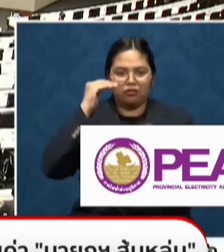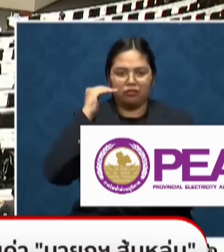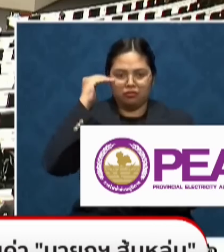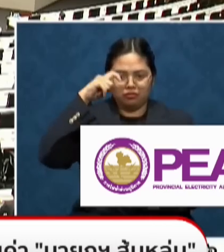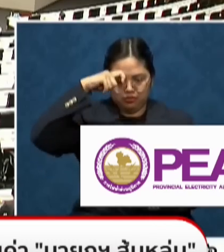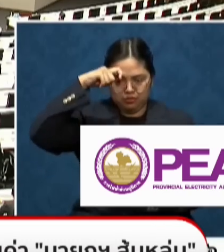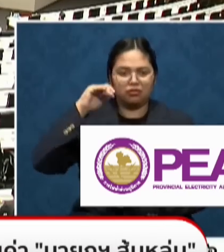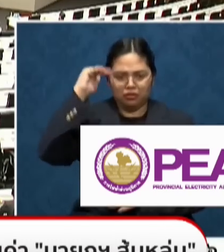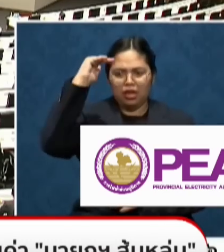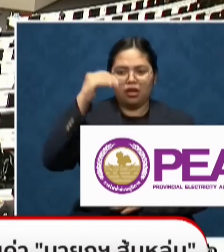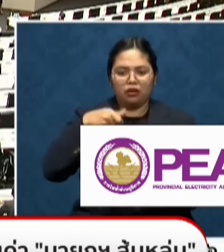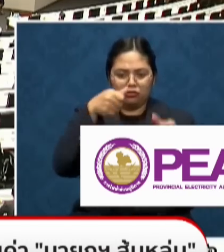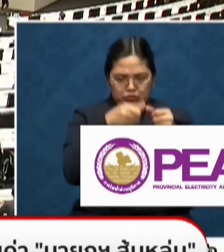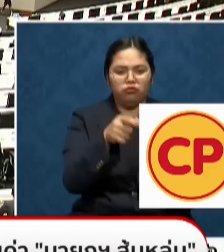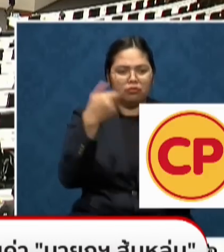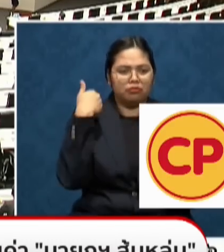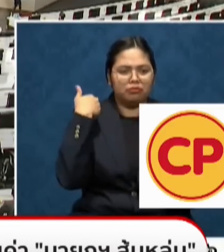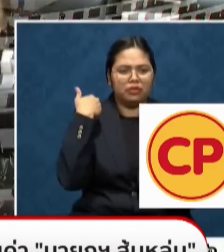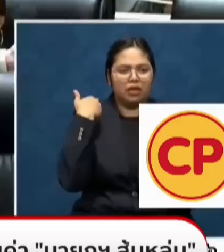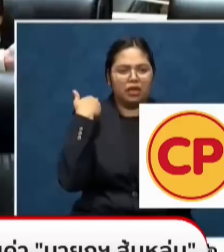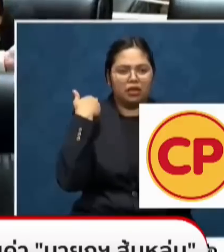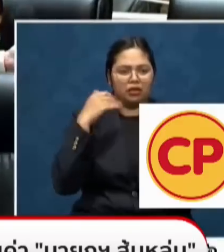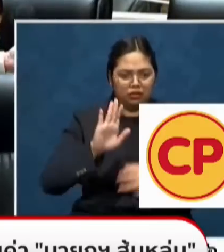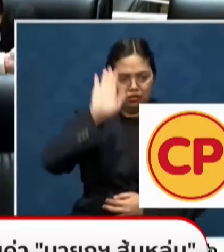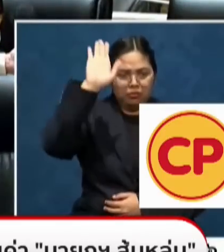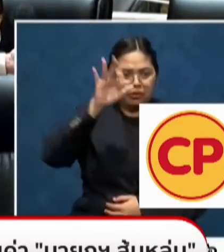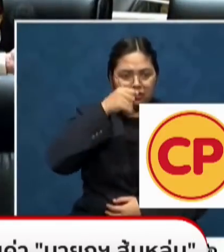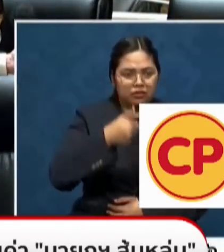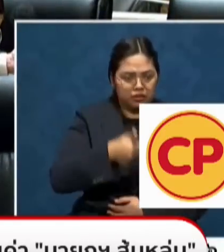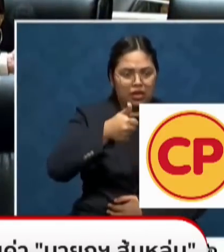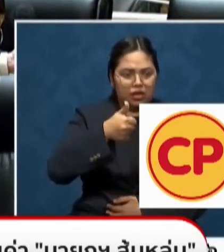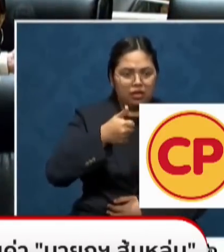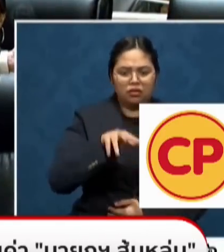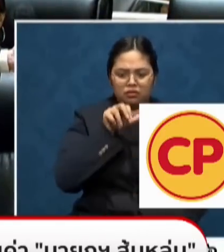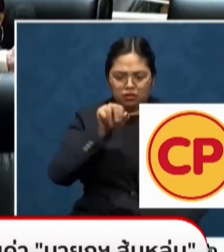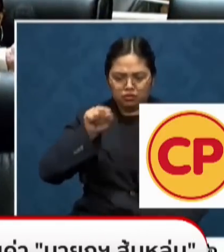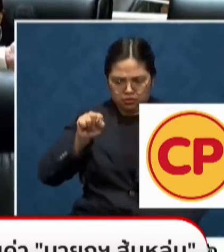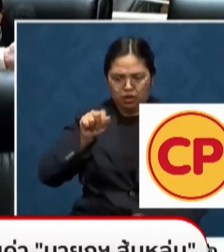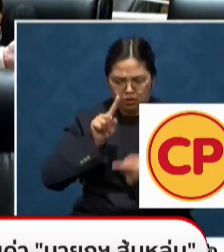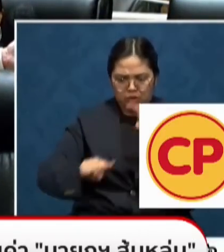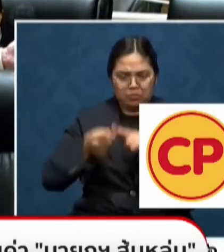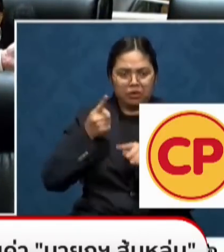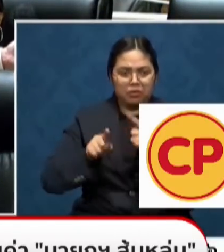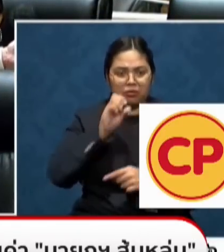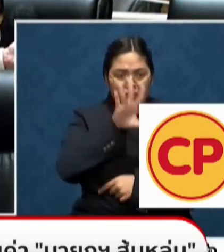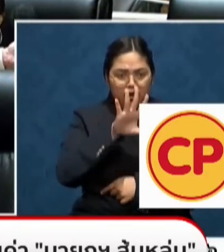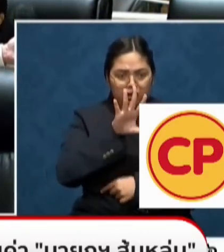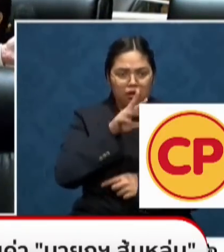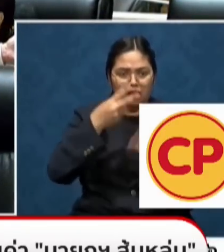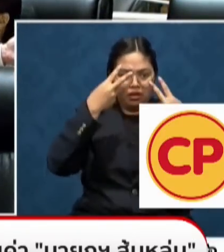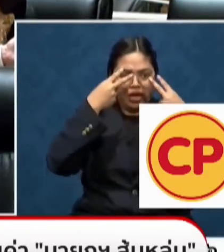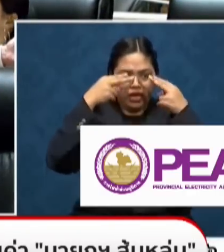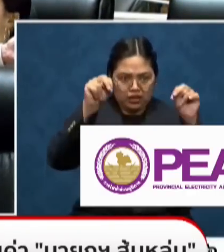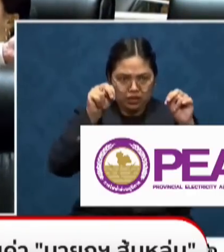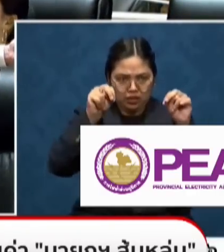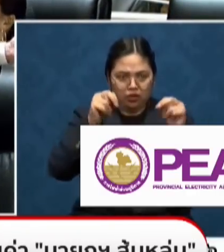นี่แหละค่ะขอให้กำชับผู้อภิปรายทุกท่านนะคะก็ฝากไปถึงเลยนะคะประธานรั